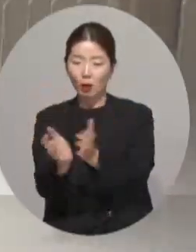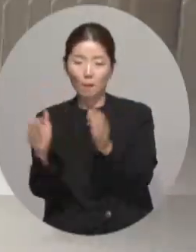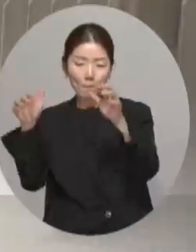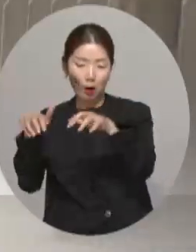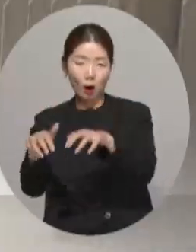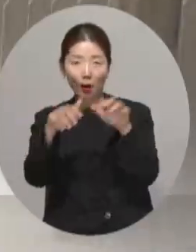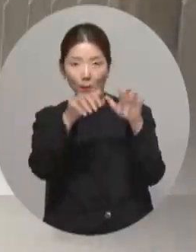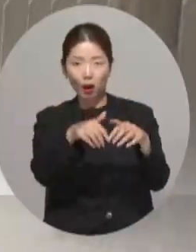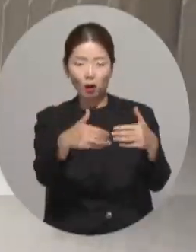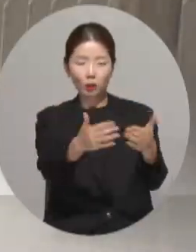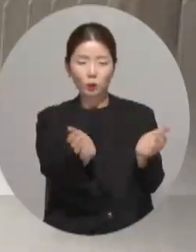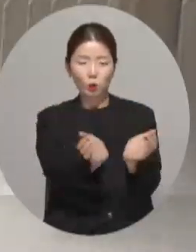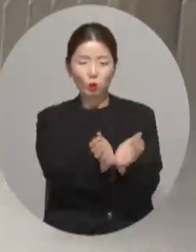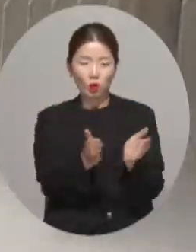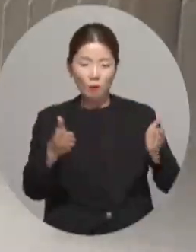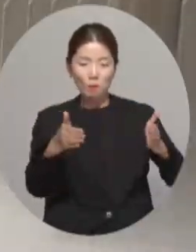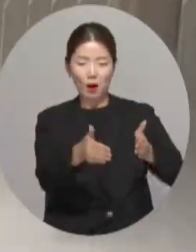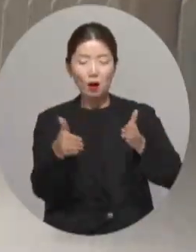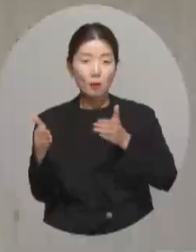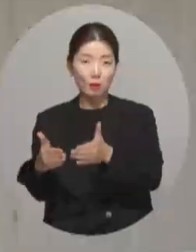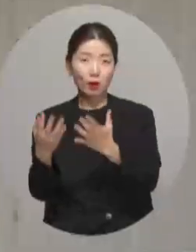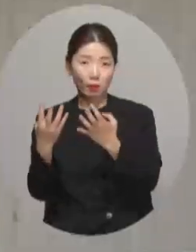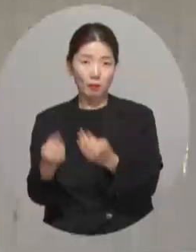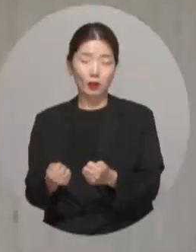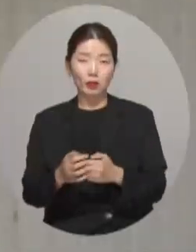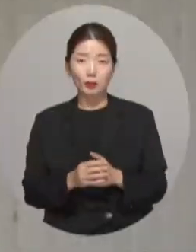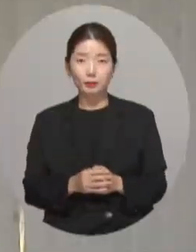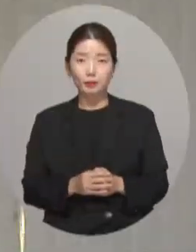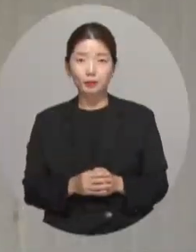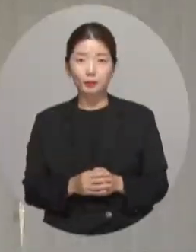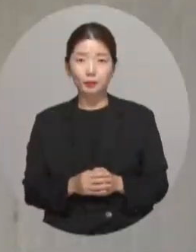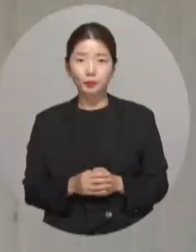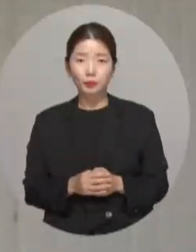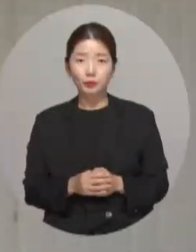등 좁은 영역에 강하게 내리는 특징을 보였다고 덧붙였습니다